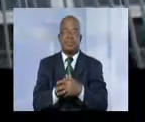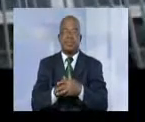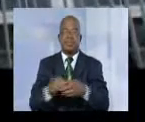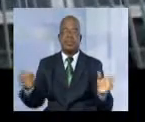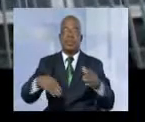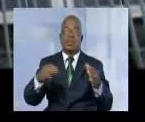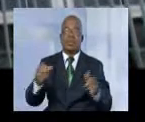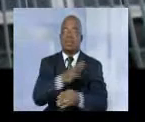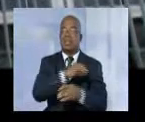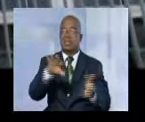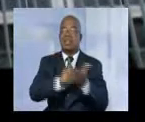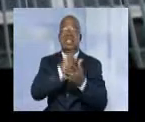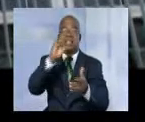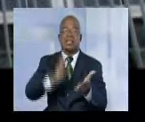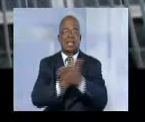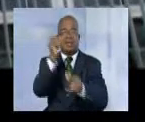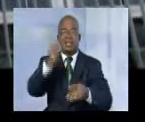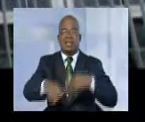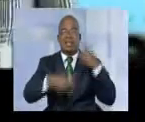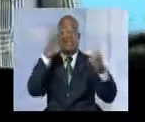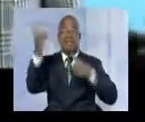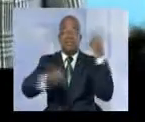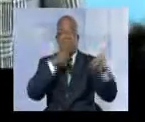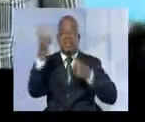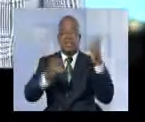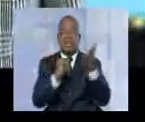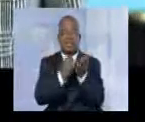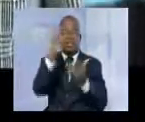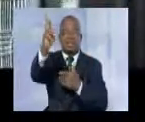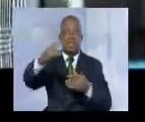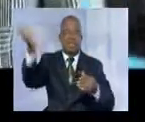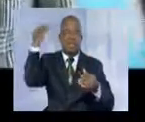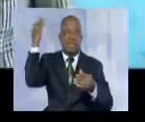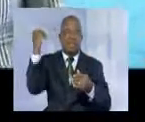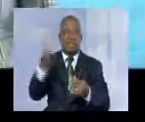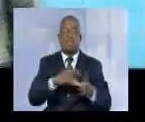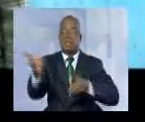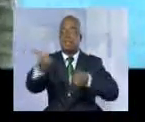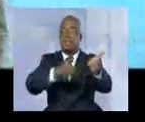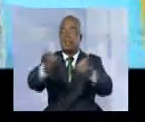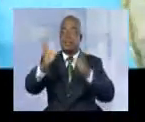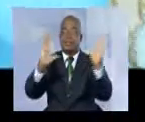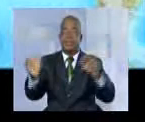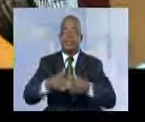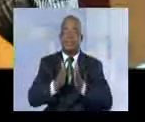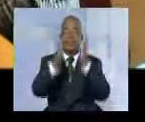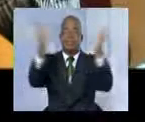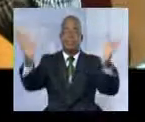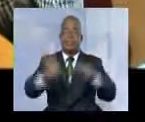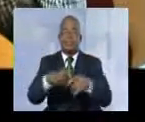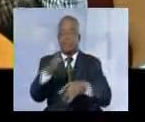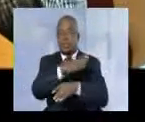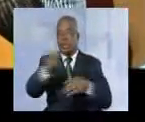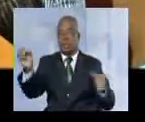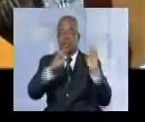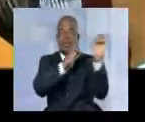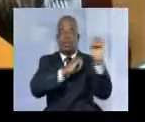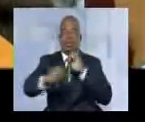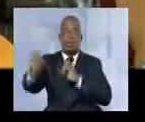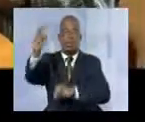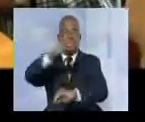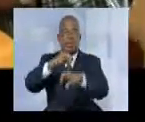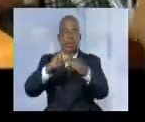Une retombée de la visite en juin dernier de la directrice générale de l'UNESCO à Abidjan. La signature de l'accord de siège entre la République de Côte